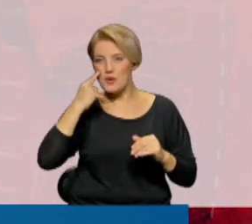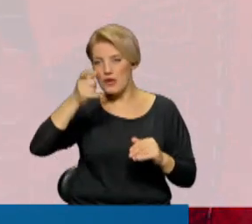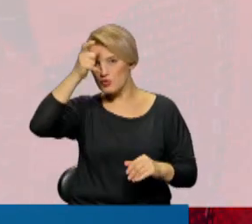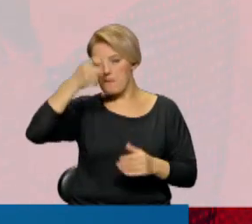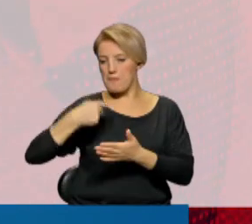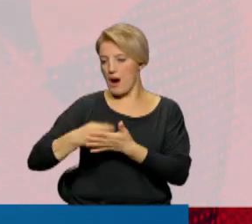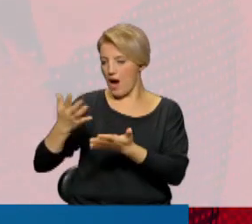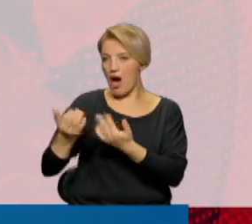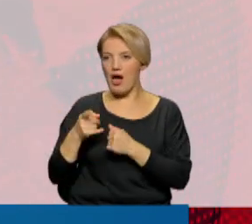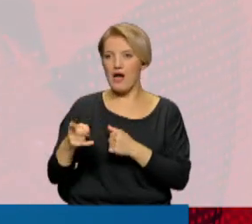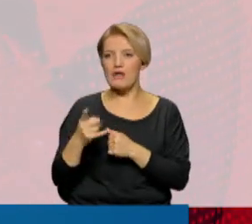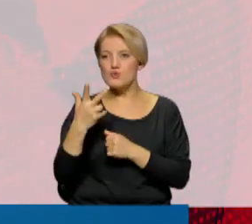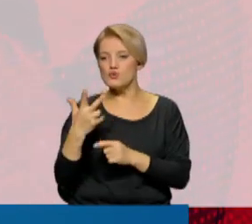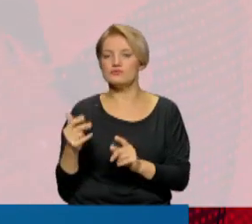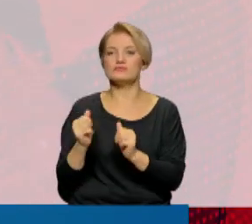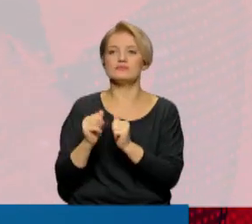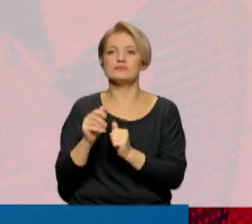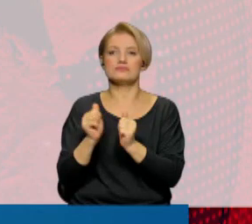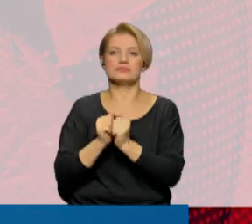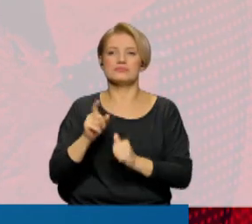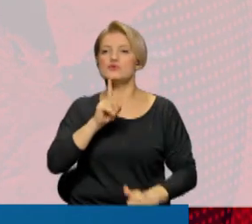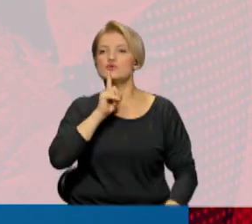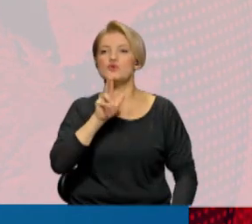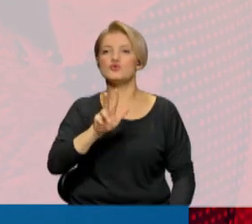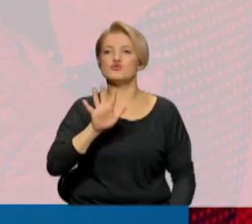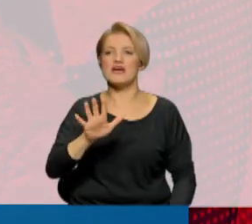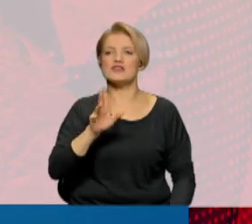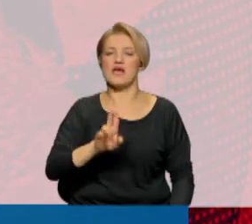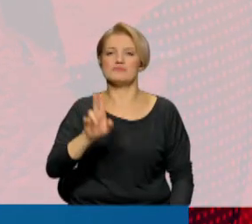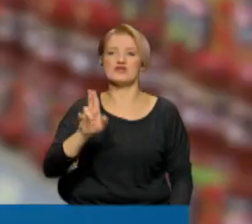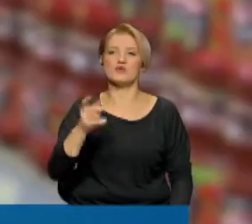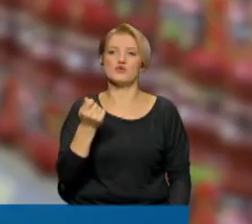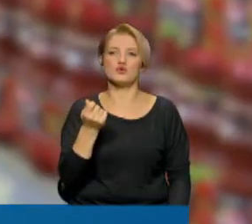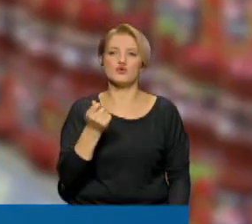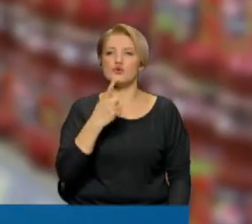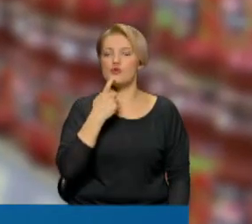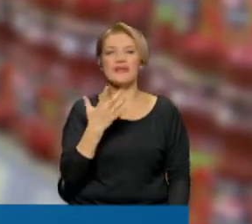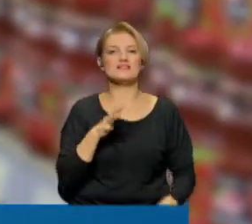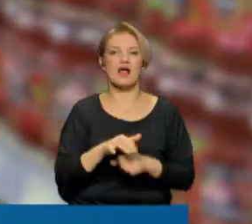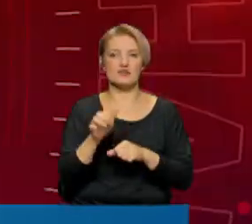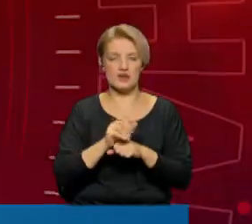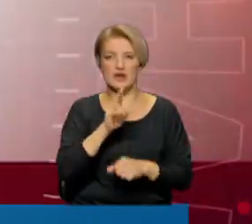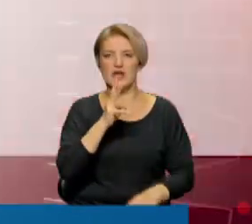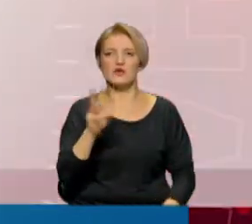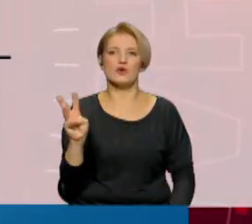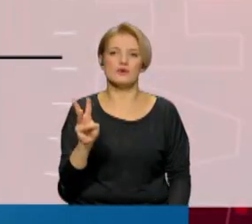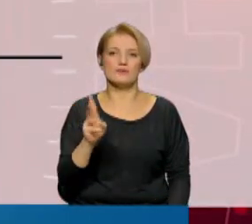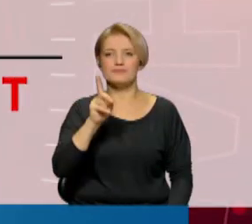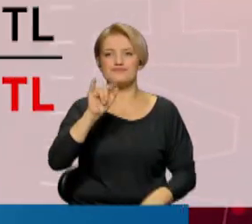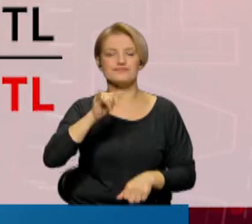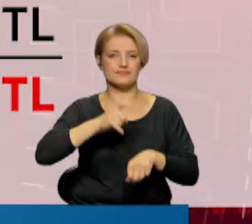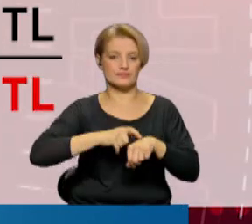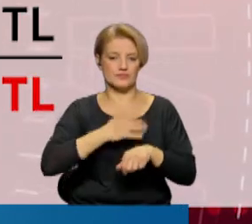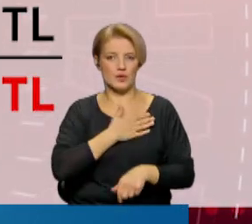marketten alındığındaysa rakam 3 haneye çıkıyor. 135 lira 77 kuruş tutuyor. Domates salçası 2 euro. 1 kilo tavuk